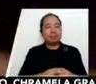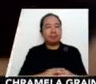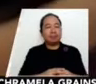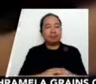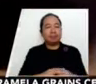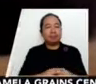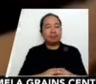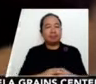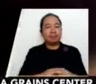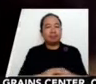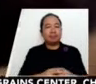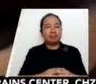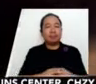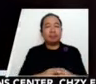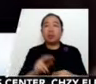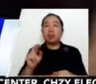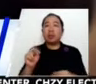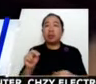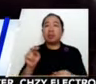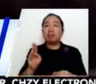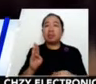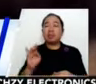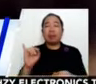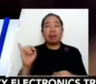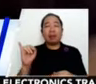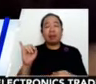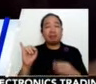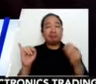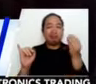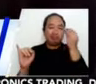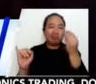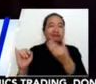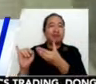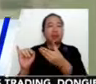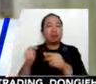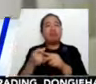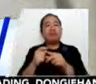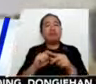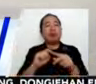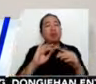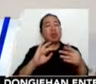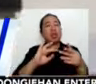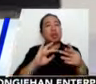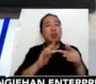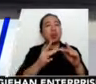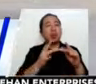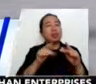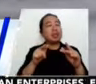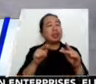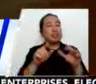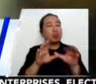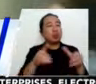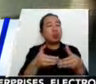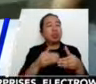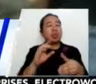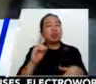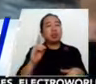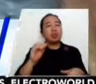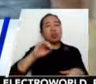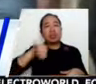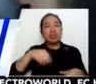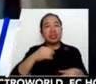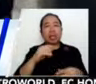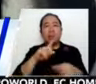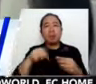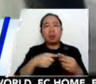Ayon sa NBI, nakatanggap sila ng impormasyon mula sa cyber tip ng Justice Department kaugnay sa pag-aalok ng suspect online para maibenta ang